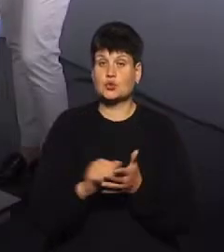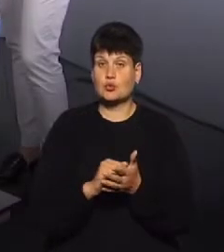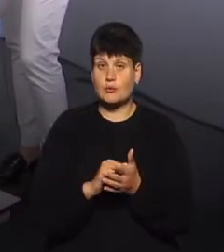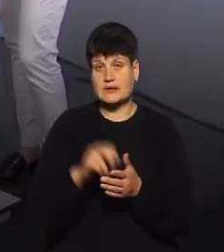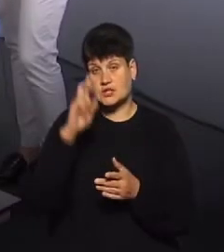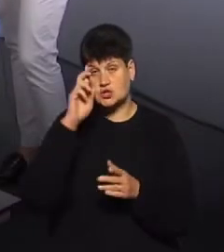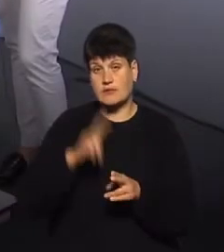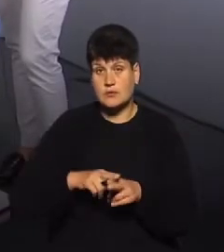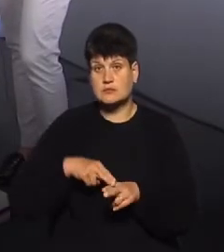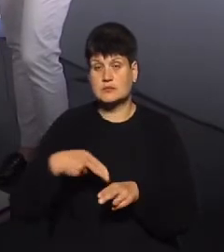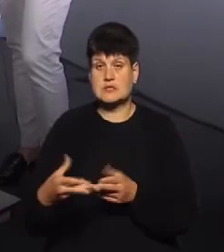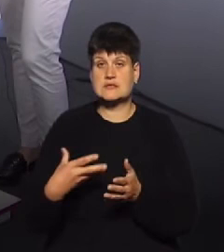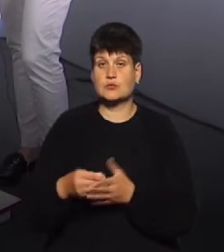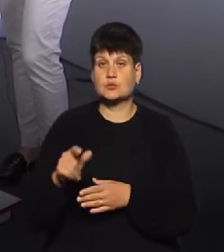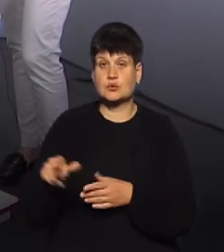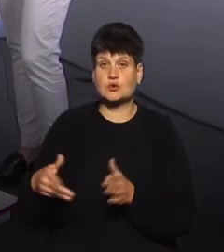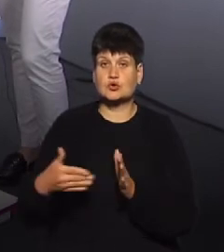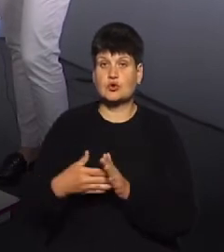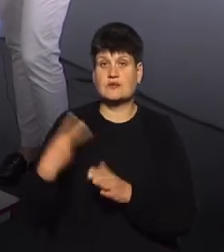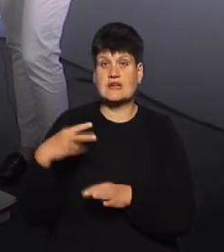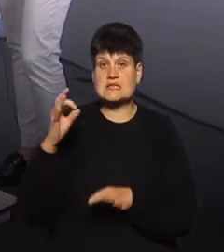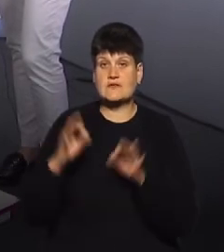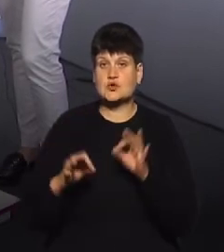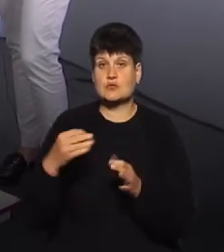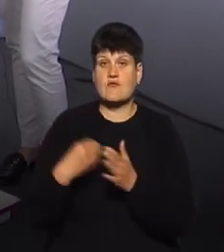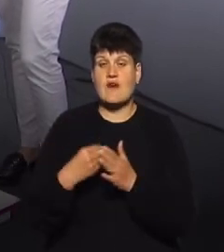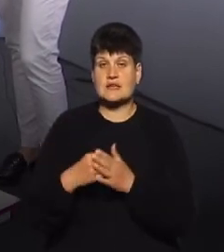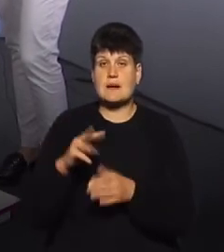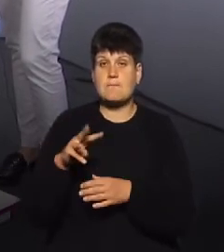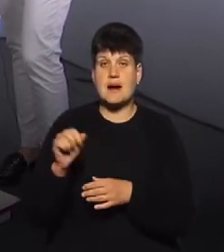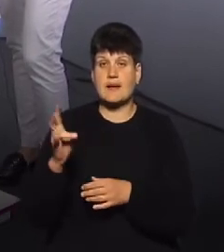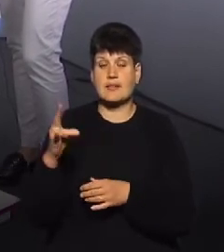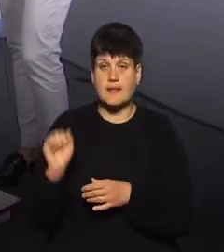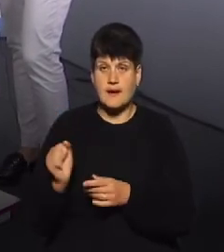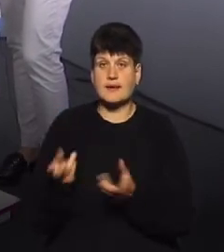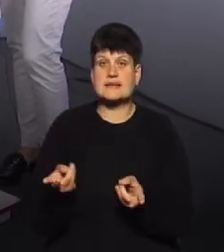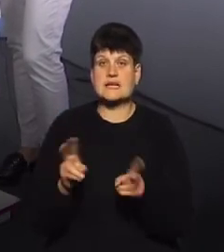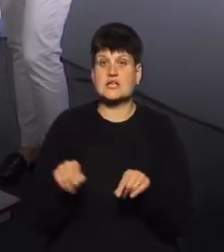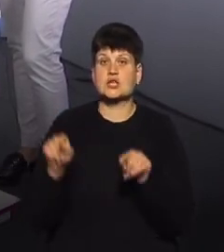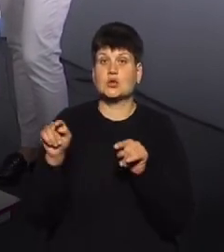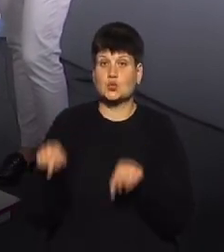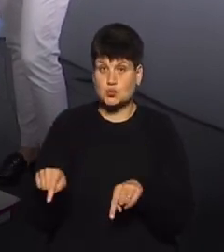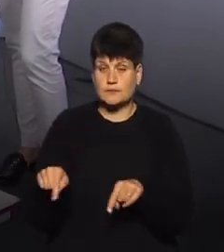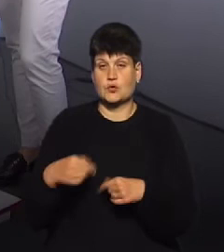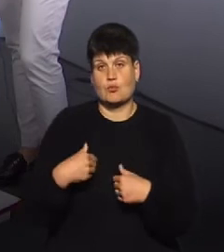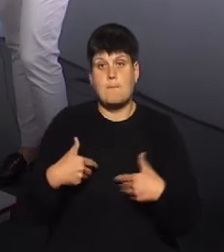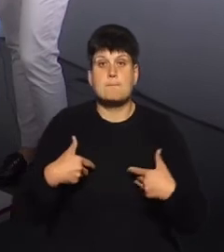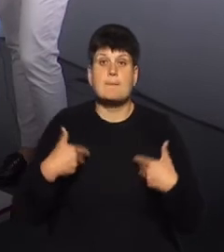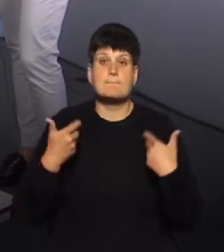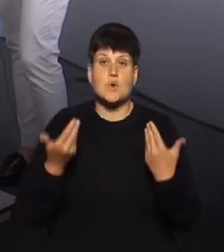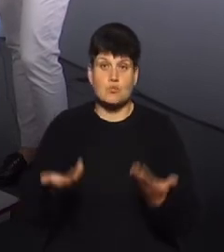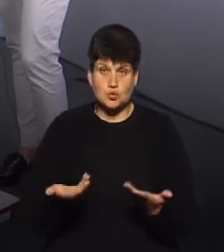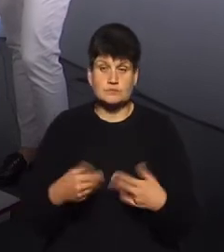компенсовує своїм громадянам до 20% від вартості того майна, яке вони залишили тут. Тому ми пропонуємо аналогічно,